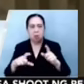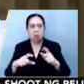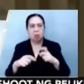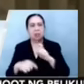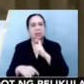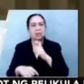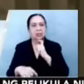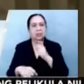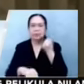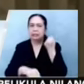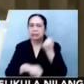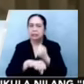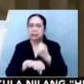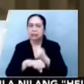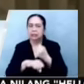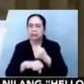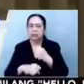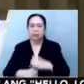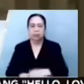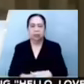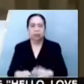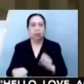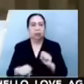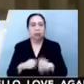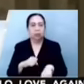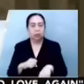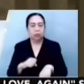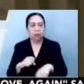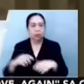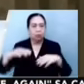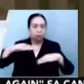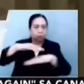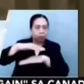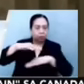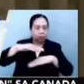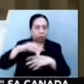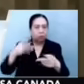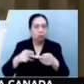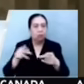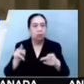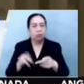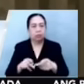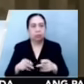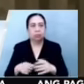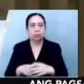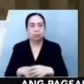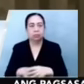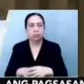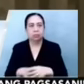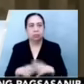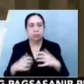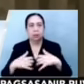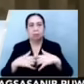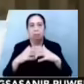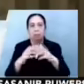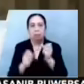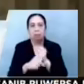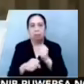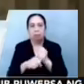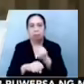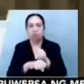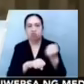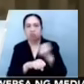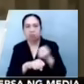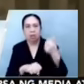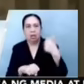po niyang mga yan. So itong underground facility was built and made to withstand any